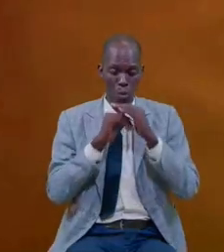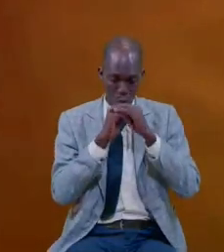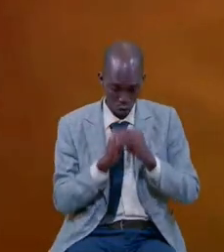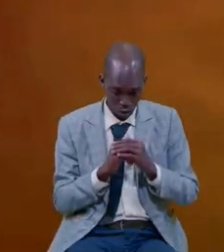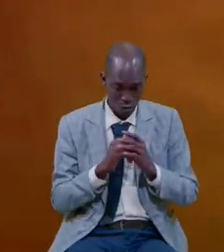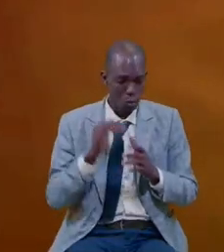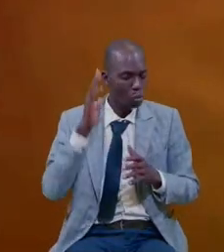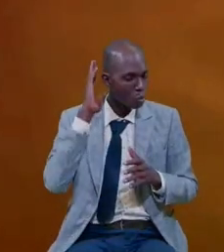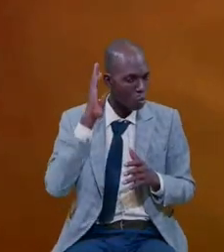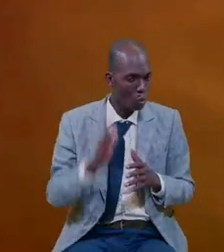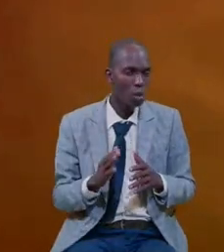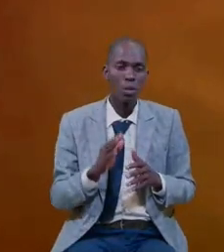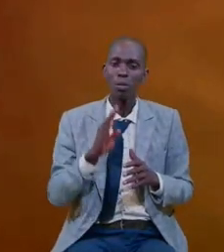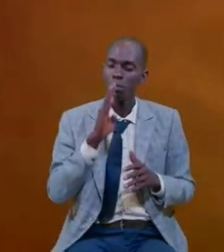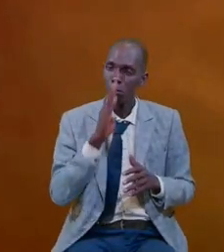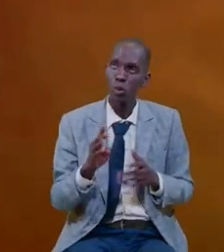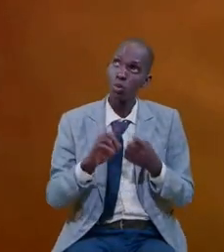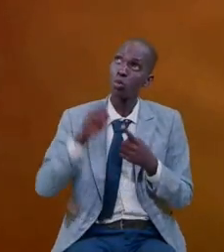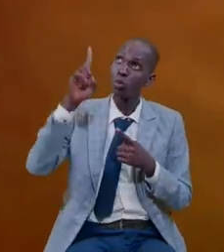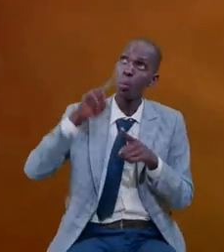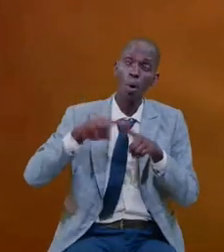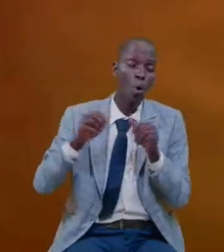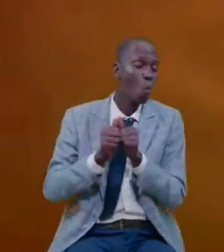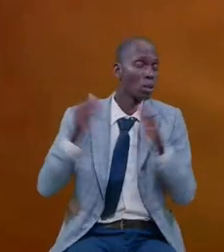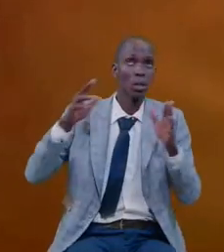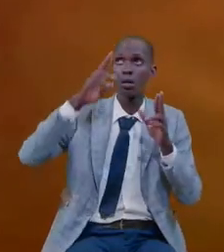de soumission et d'abandon. Mais